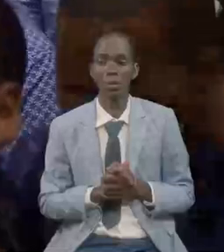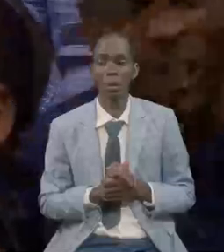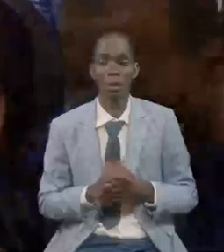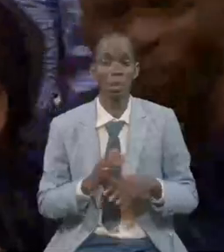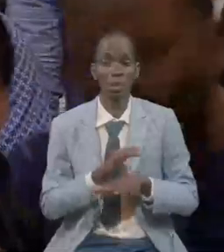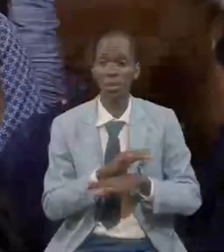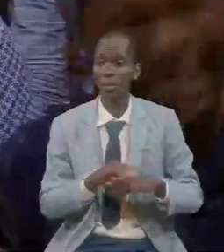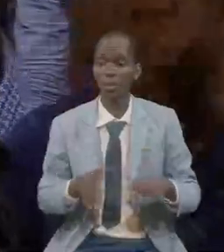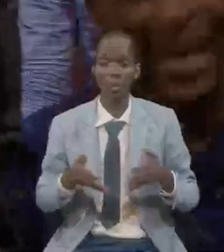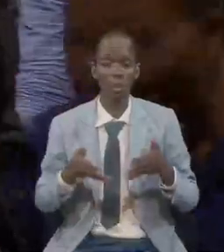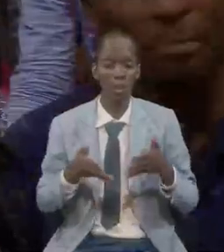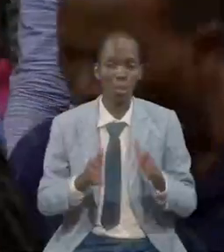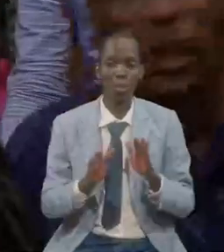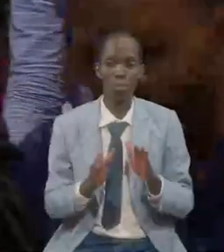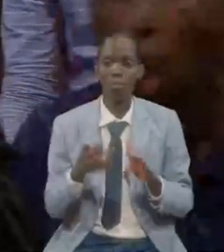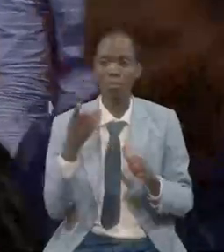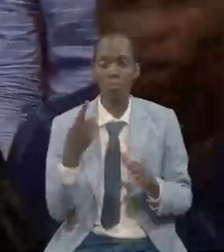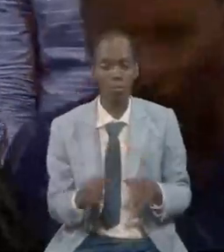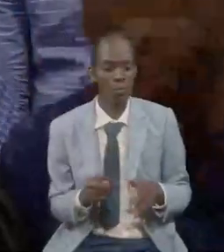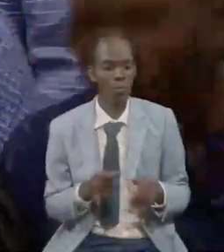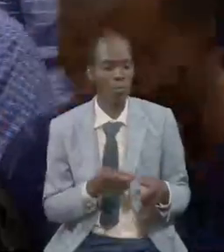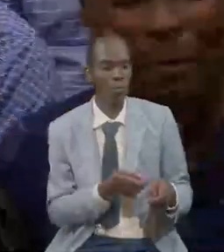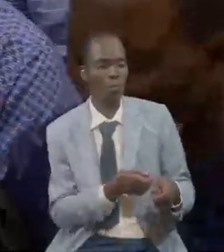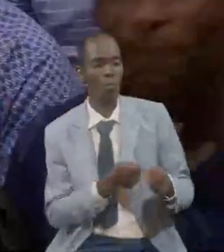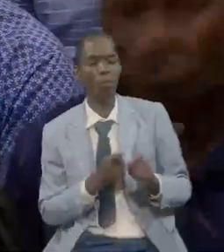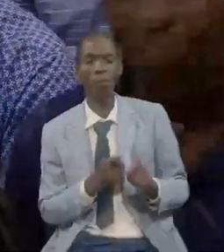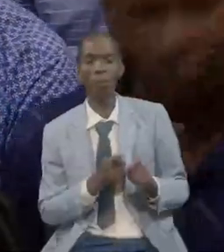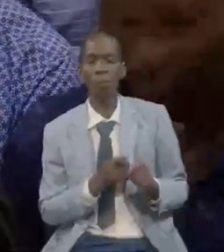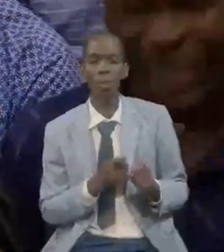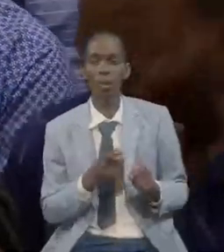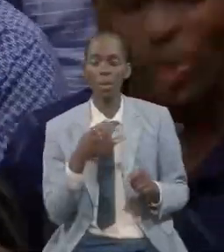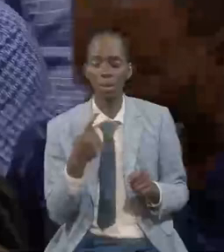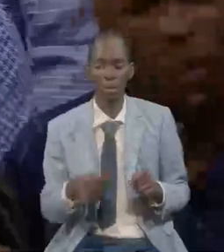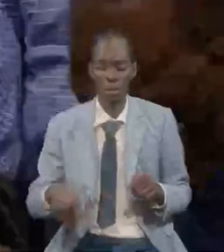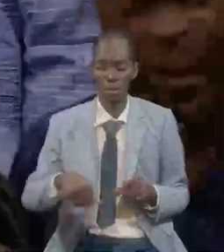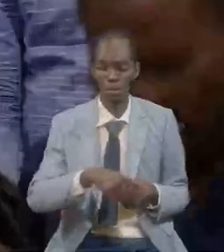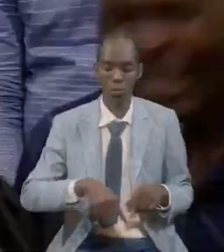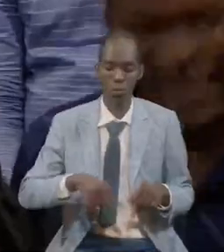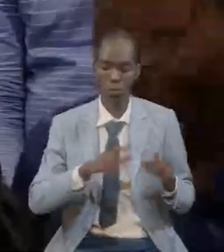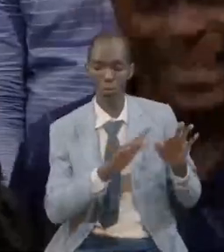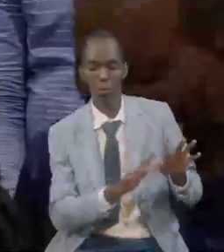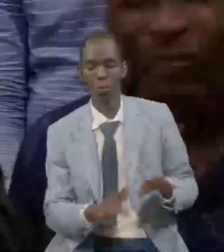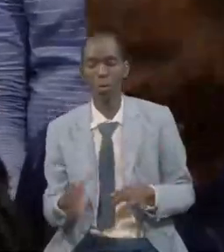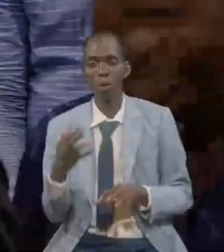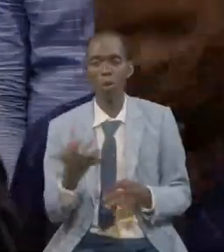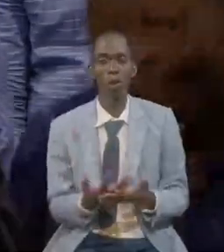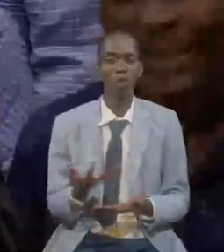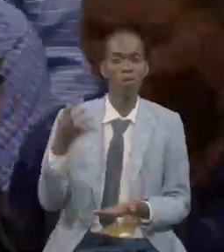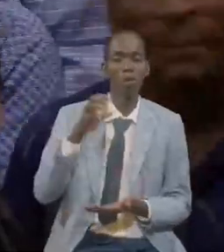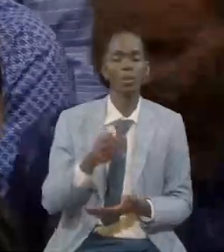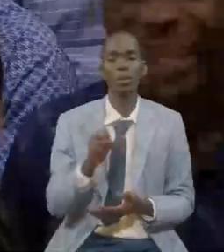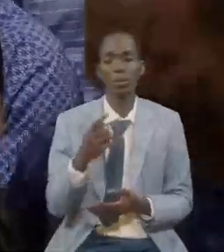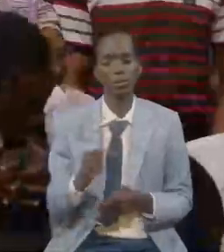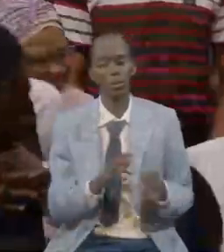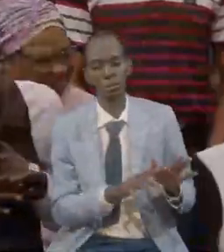Ne permettez pas à la pulsion des richesses, à la pulsion de